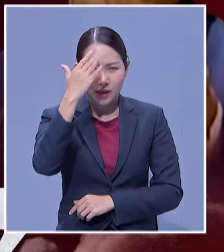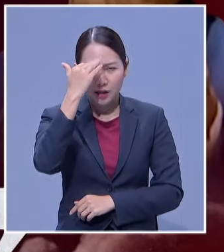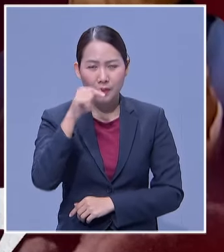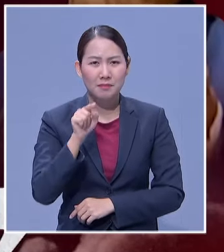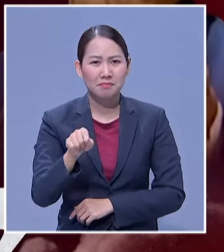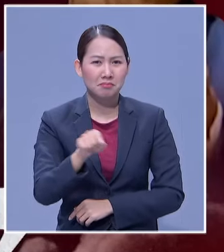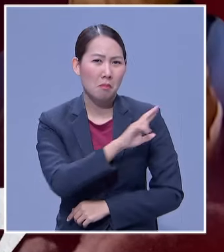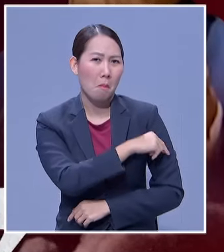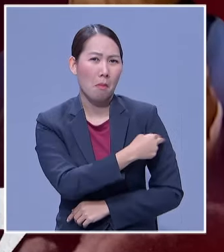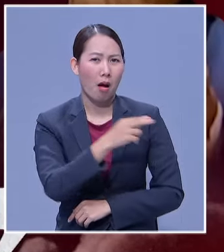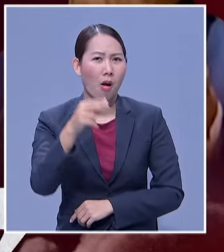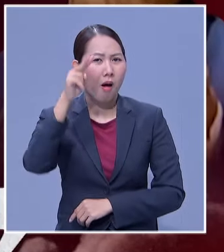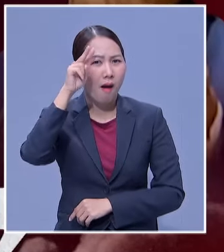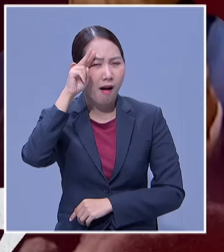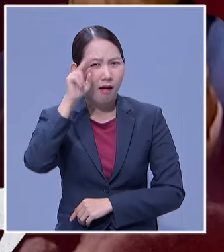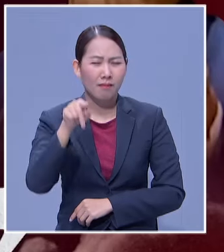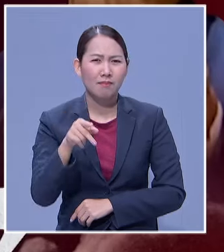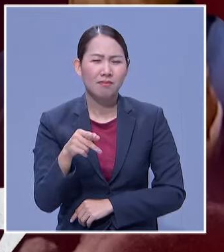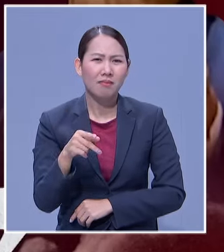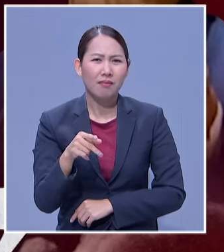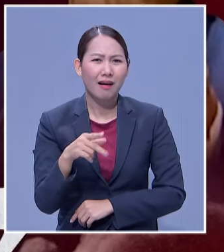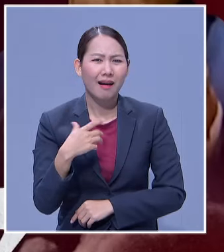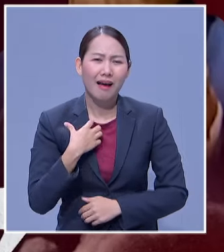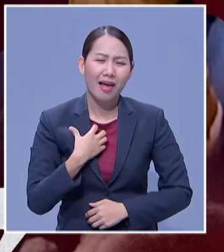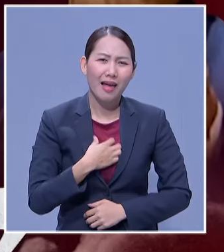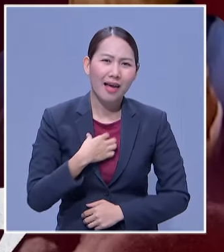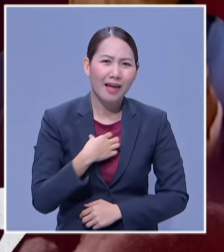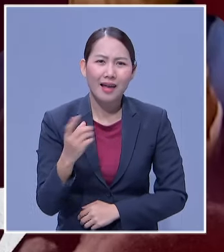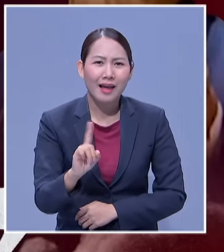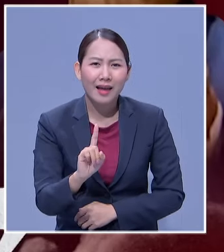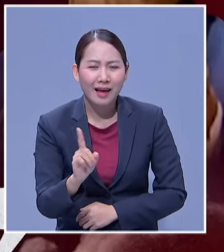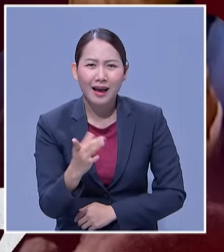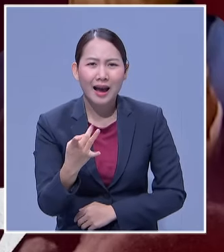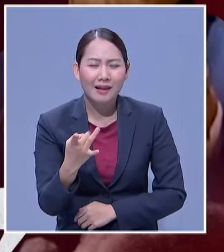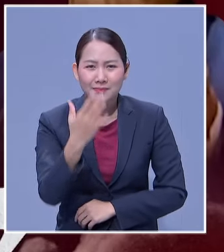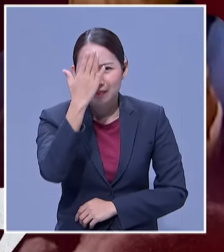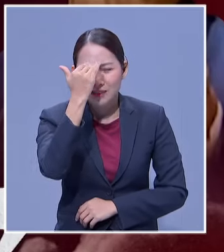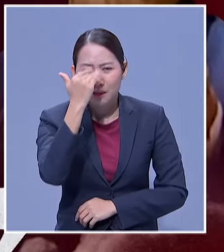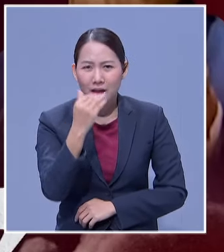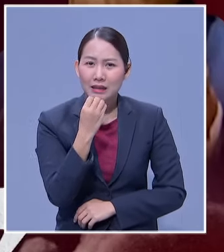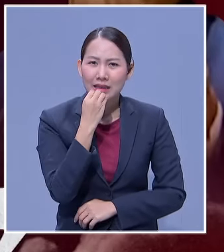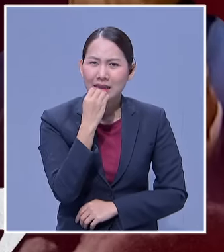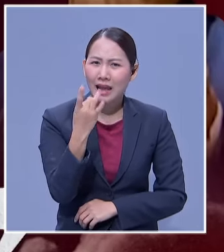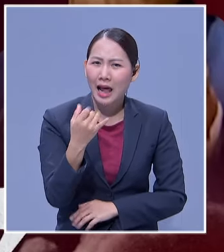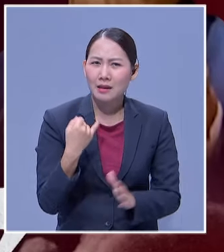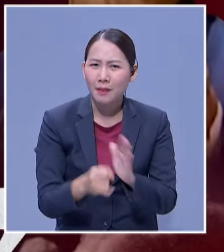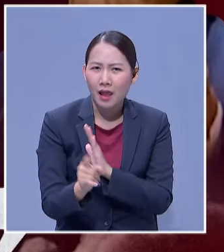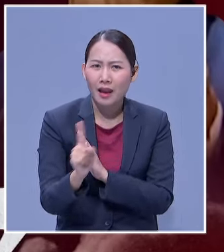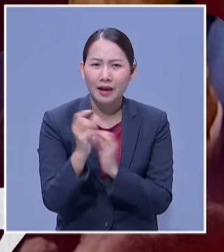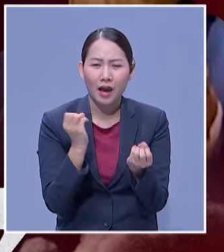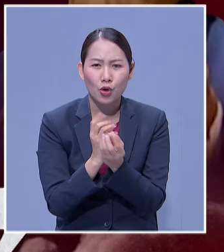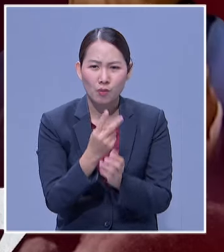อะไรถึงออกอาการขนาดนี้อ่ะถามว่าไปกินอะไรมาแล้วก็คุณพิเชษฐบอกนะว่าตนเองเนี่ยมีบท